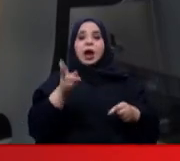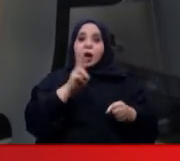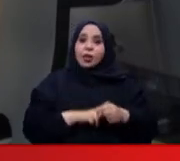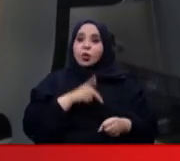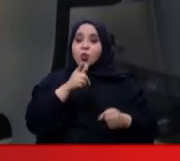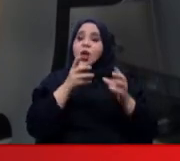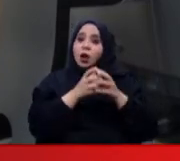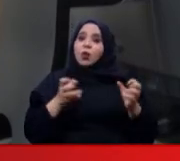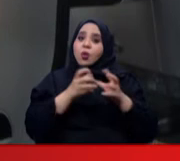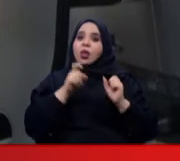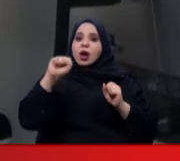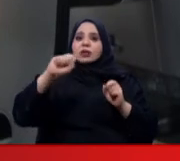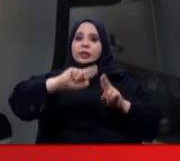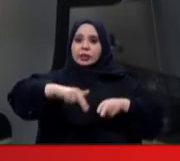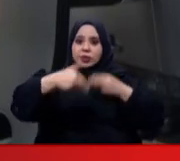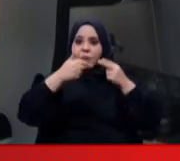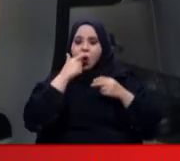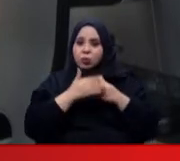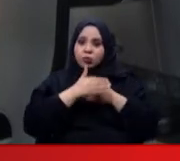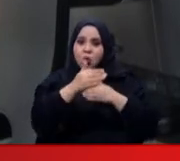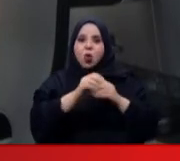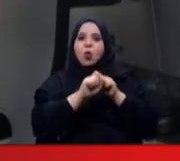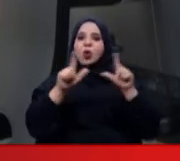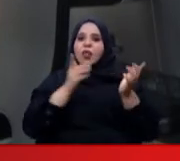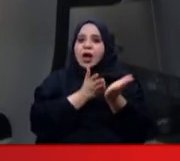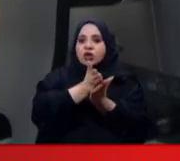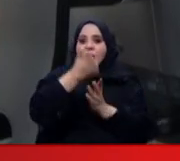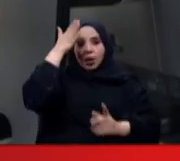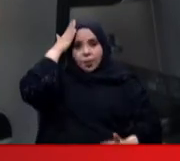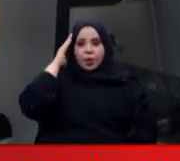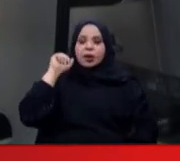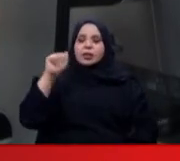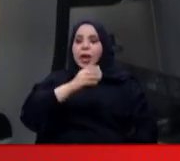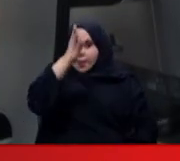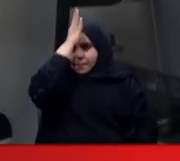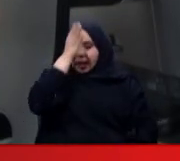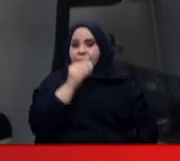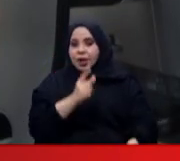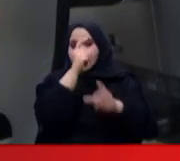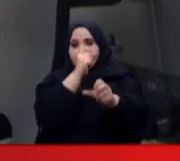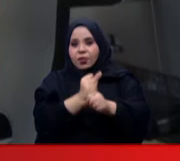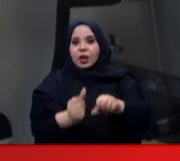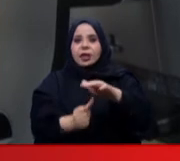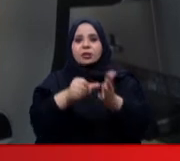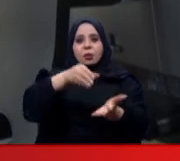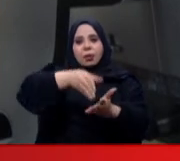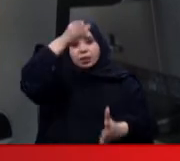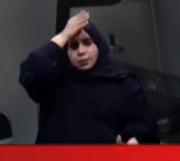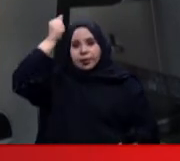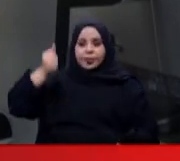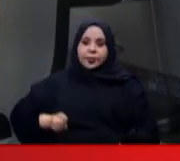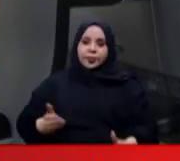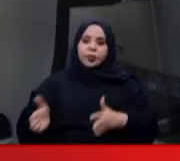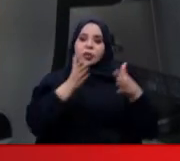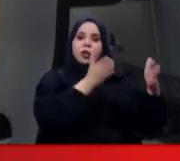موضحا أن اللقاء يأتي امتدادا وتجسيدا للنهج الحكيم الذي أرساه حضرة صاحب الجلالة الملك حمد بن عيسى الخليفة عاهل